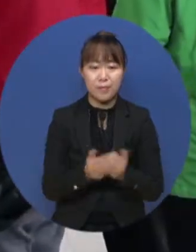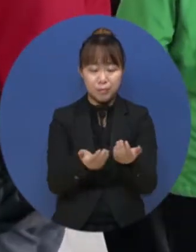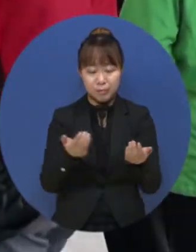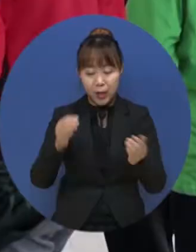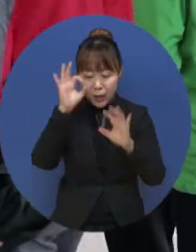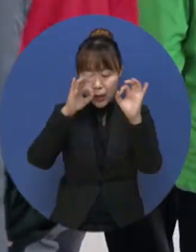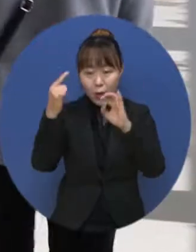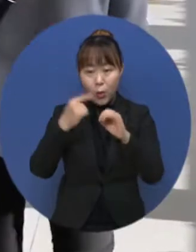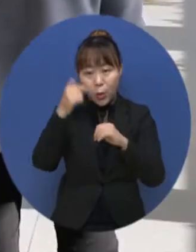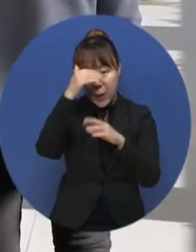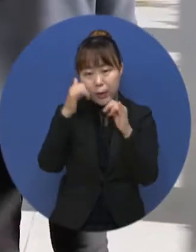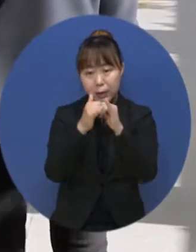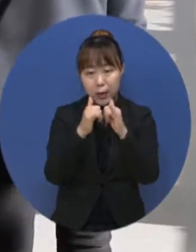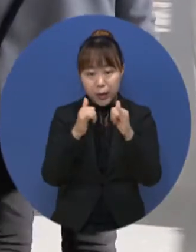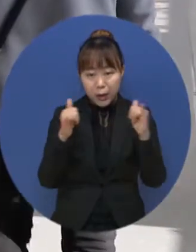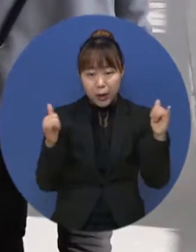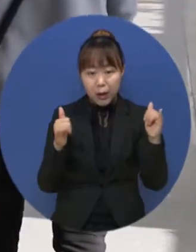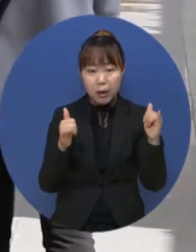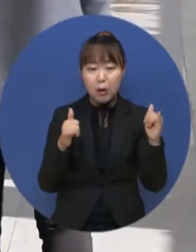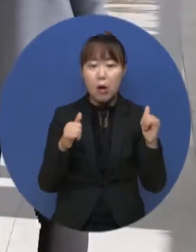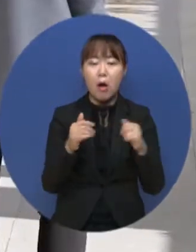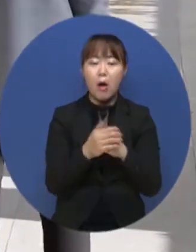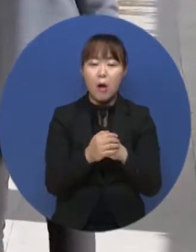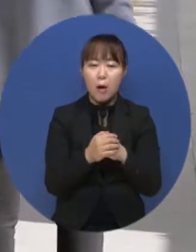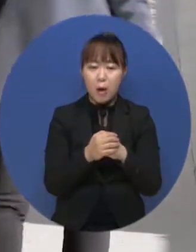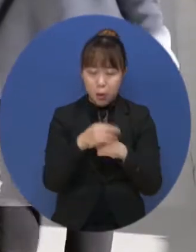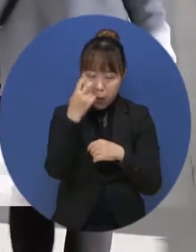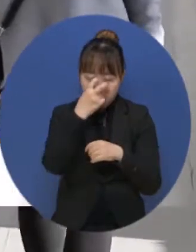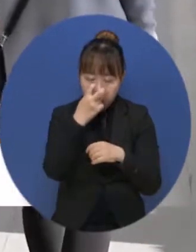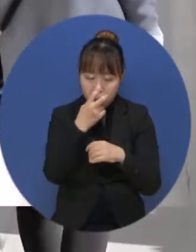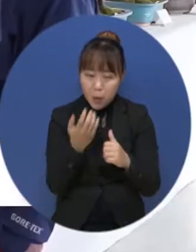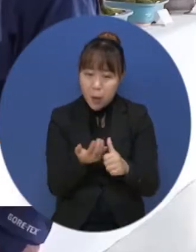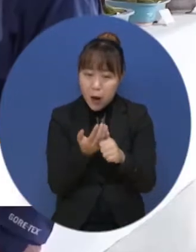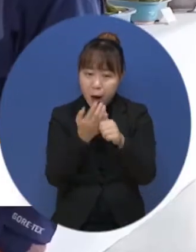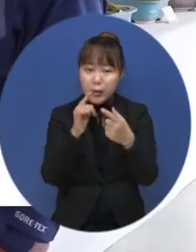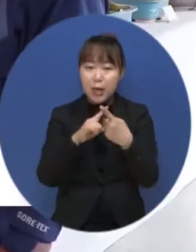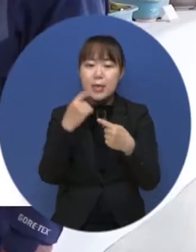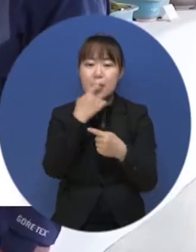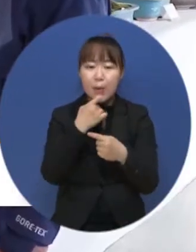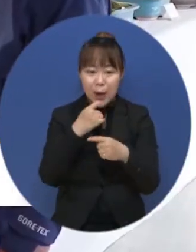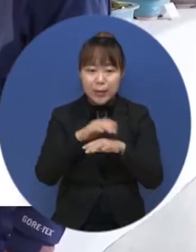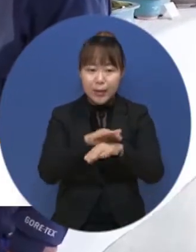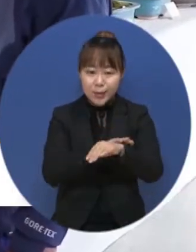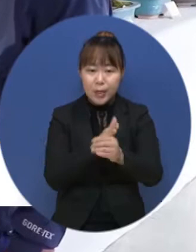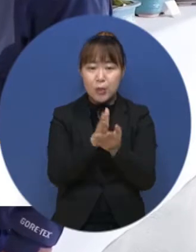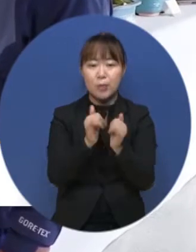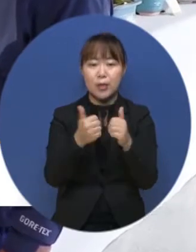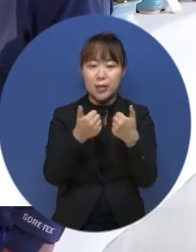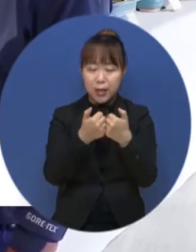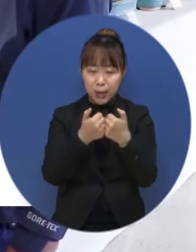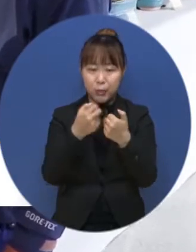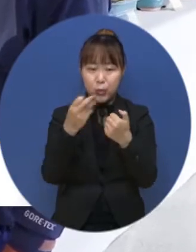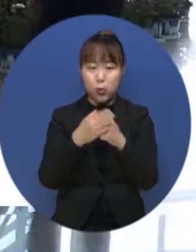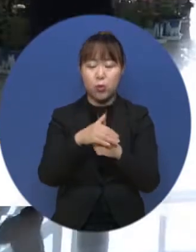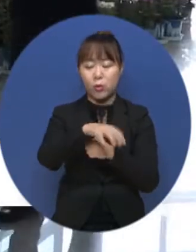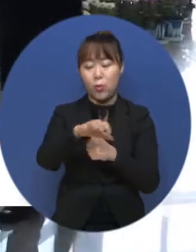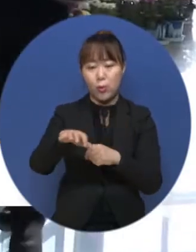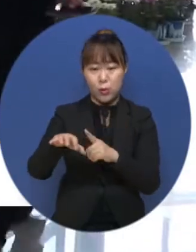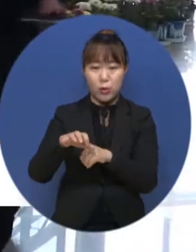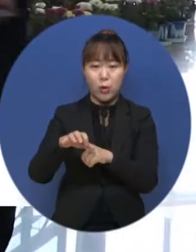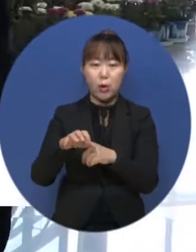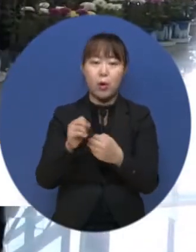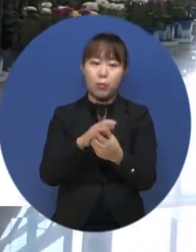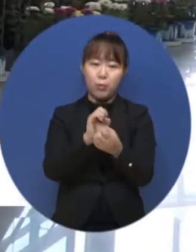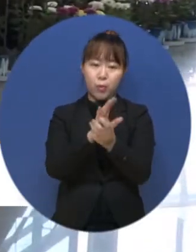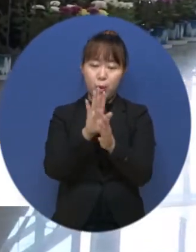찾아온 관람객들에게 분재를 가꾸고 관리하는 이론과 실습, 전문가 상담, 그리고 현장에서